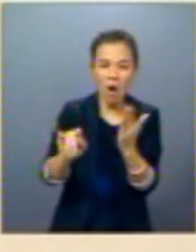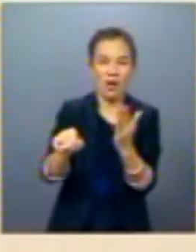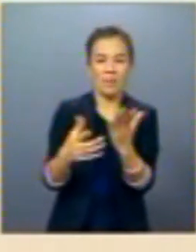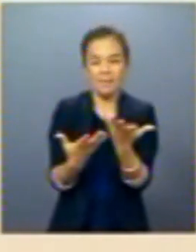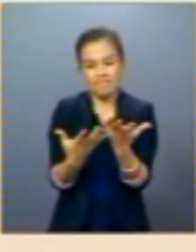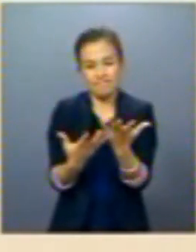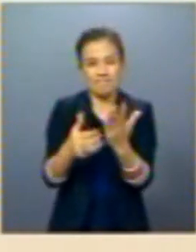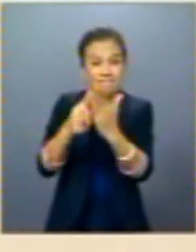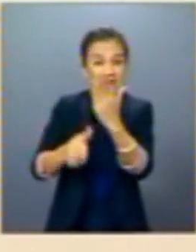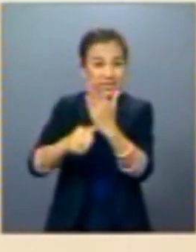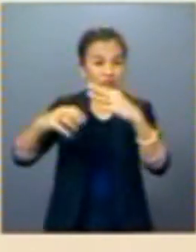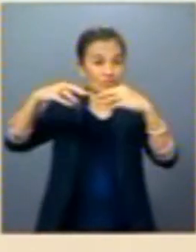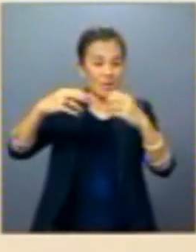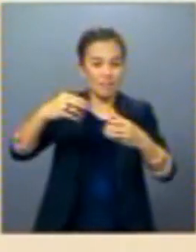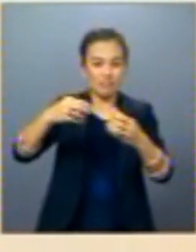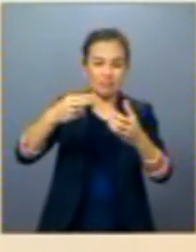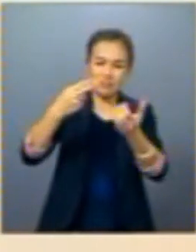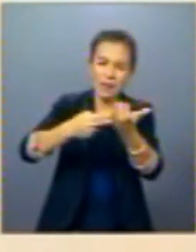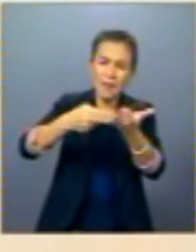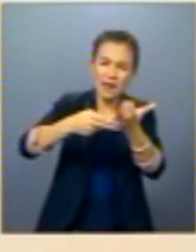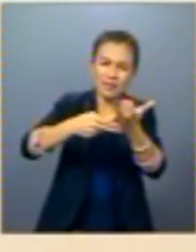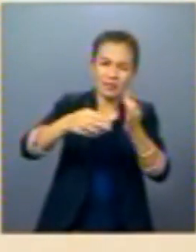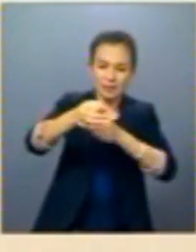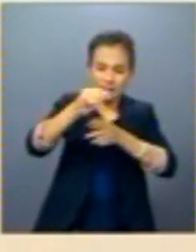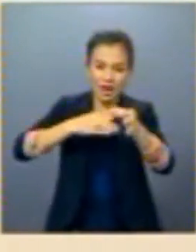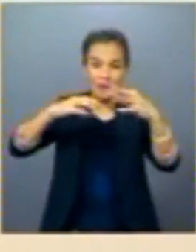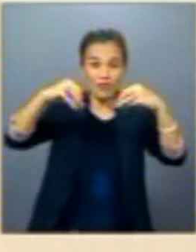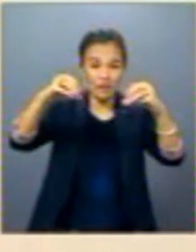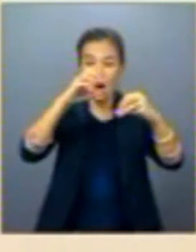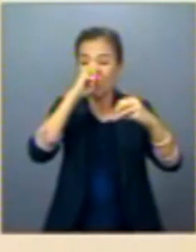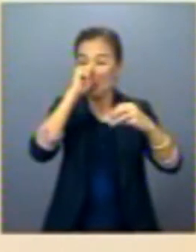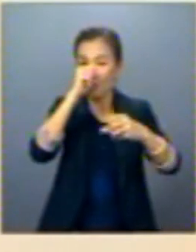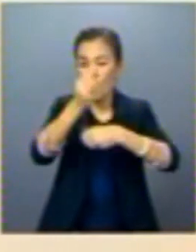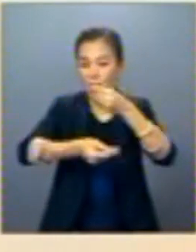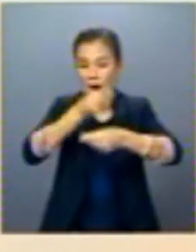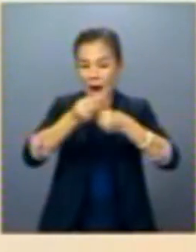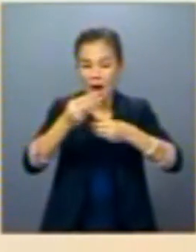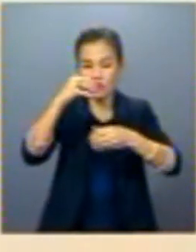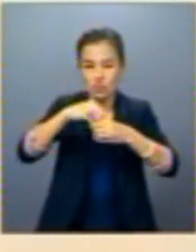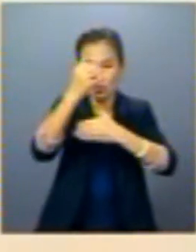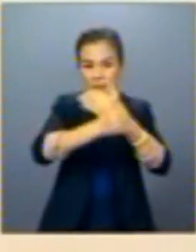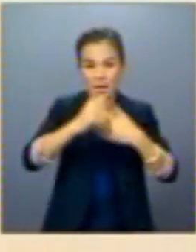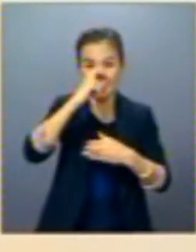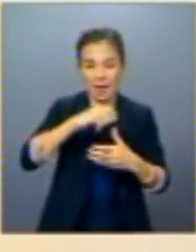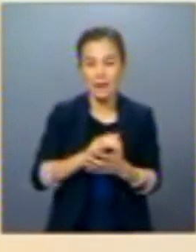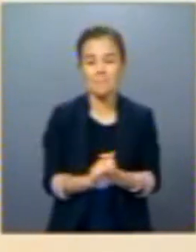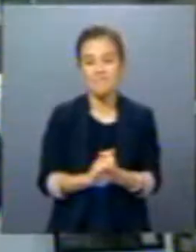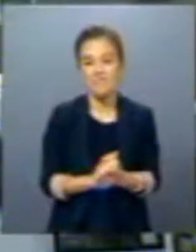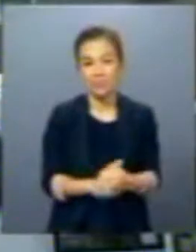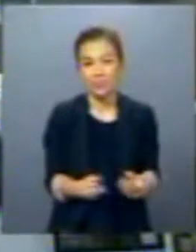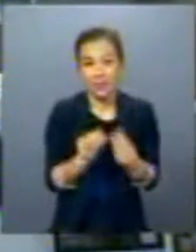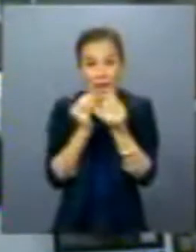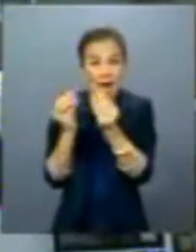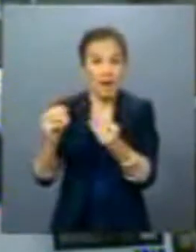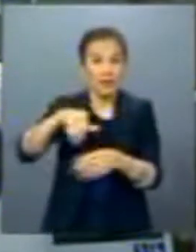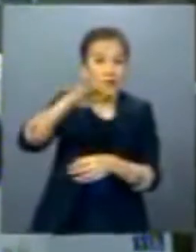เข้ารถยนต์ไฟฟ้าแบบแบตเตอรี่สำเร็จรูปเพื่อทดลองตลาดนอกจากนี้ครม.ยังได้มอบหมายให้หน่วยงานที่เกี่ยวข้องเร่ง